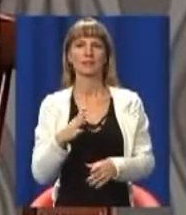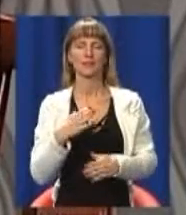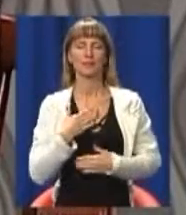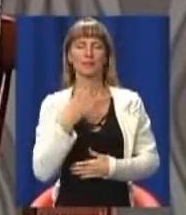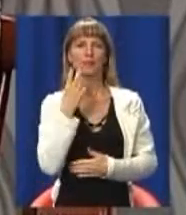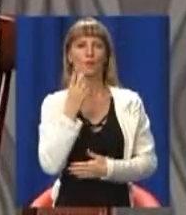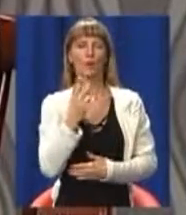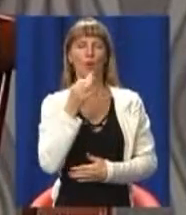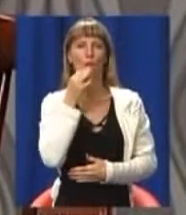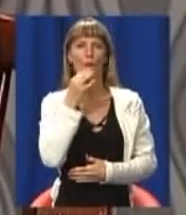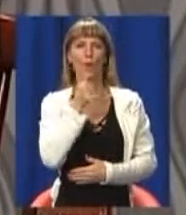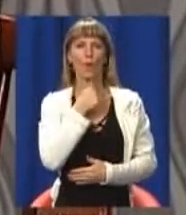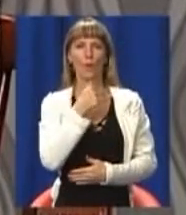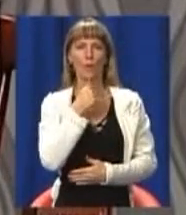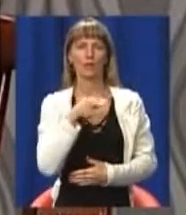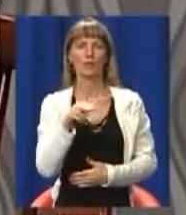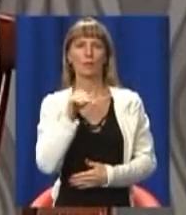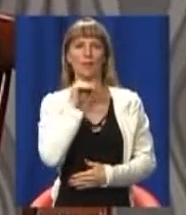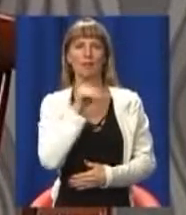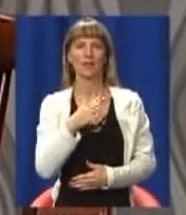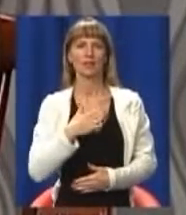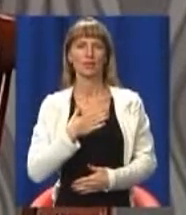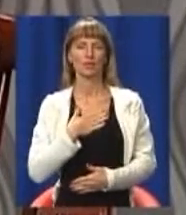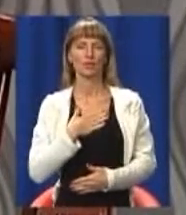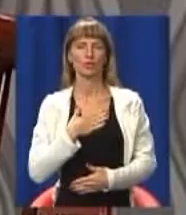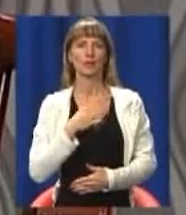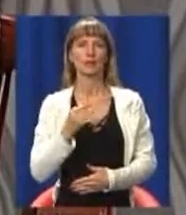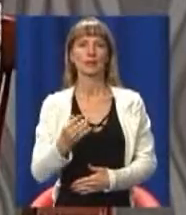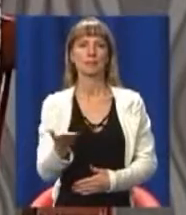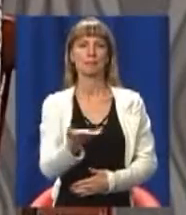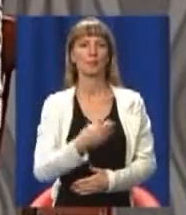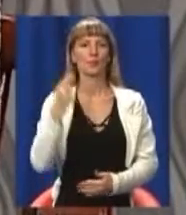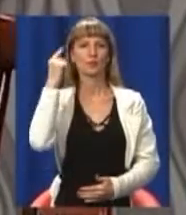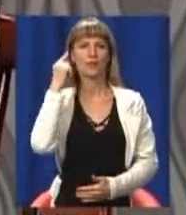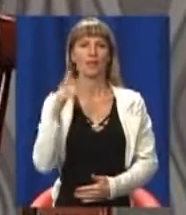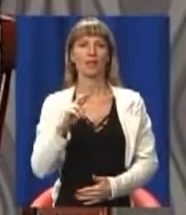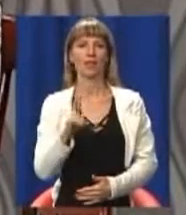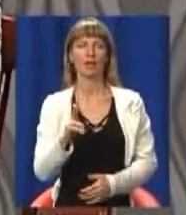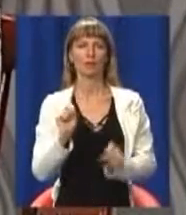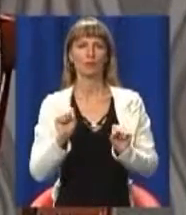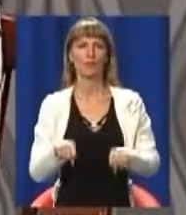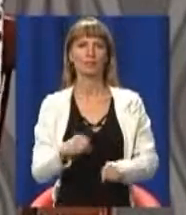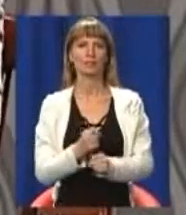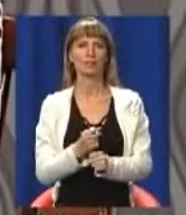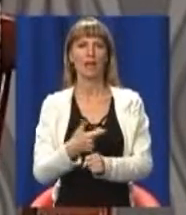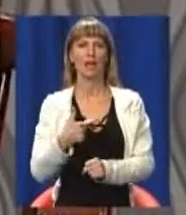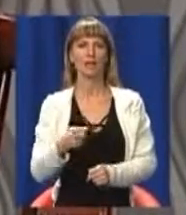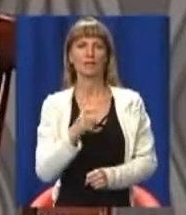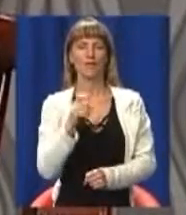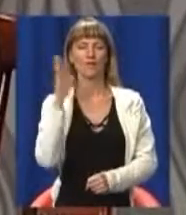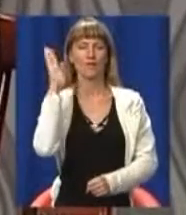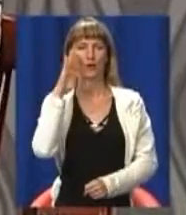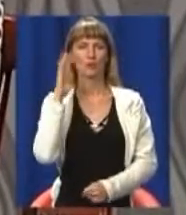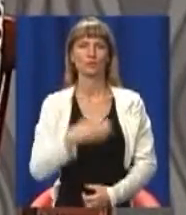подивитися опит професора нашого, і ми дізнаємося, як можна зробити газовану